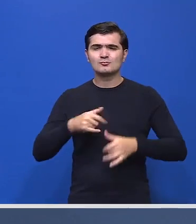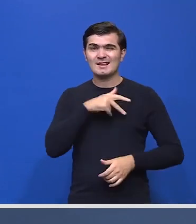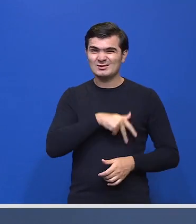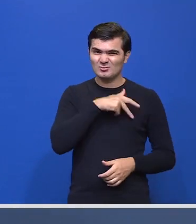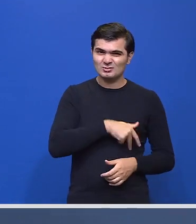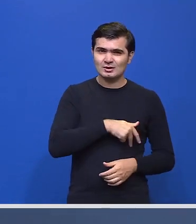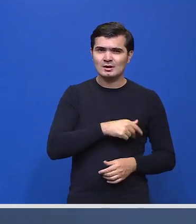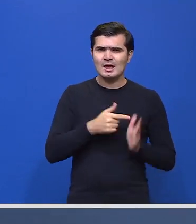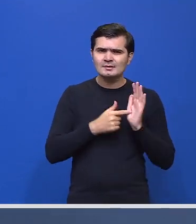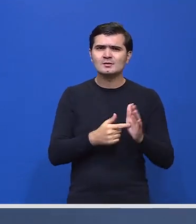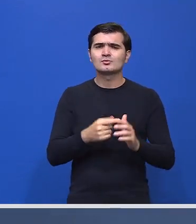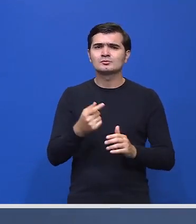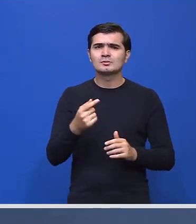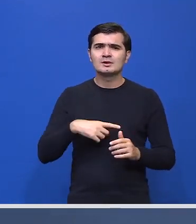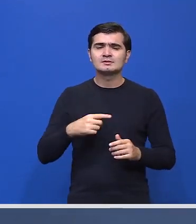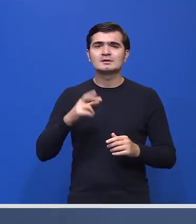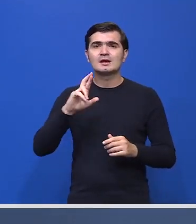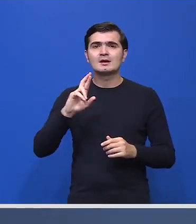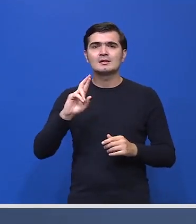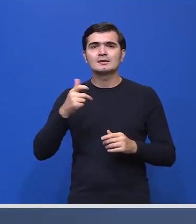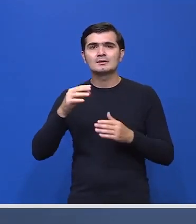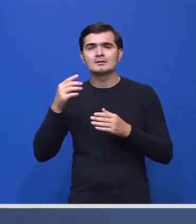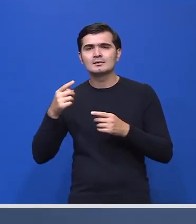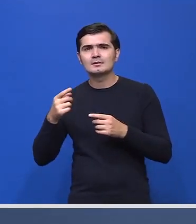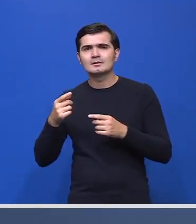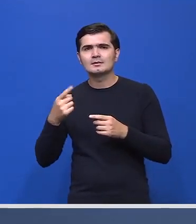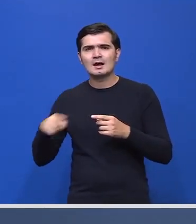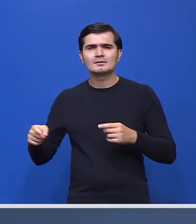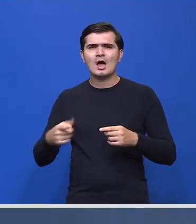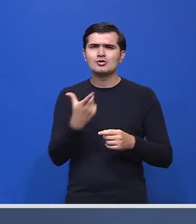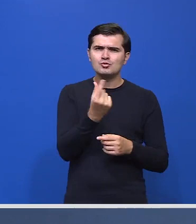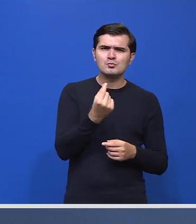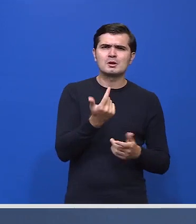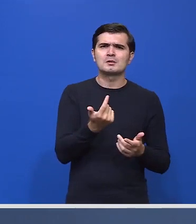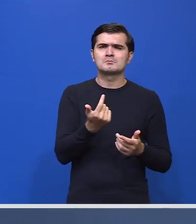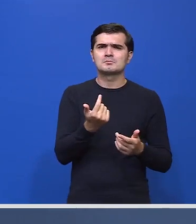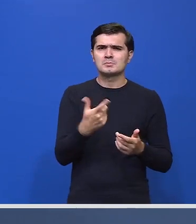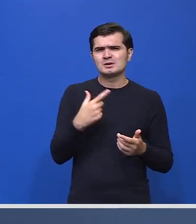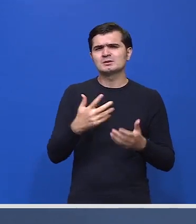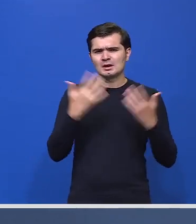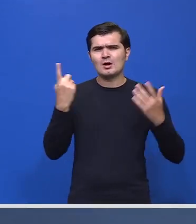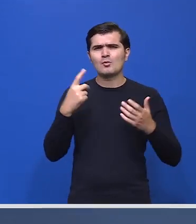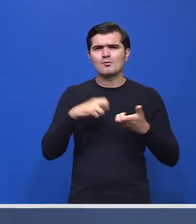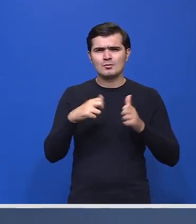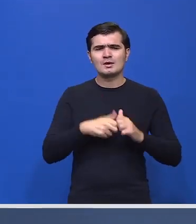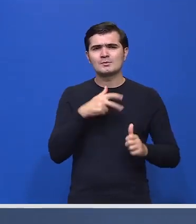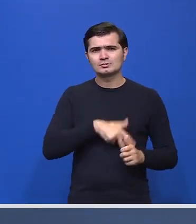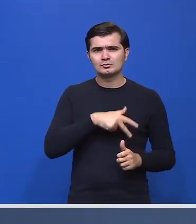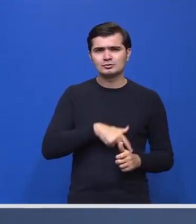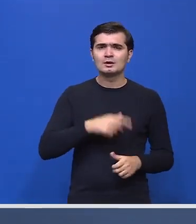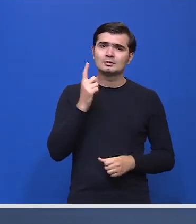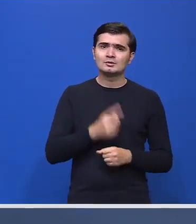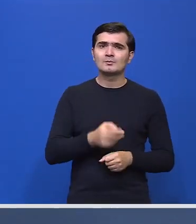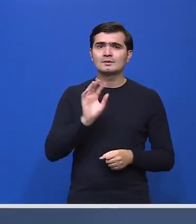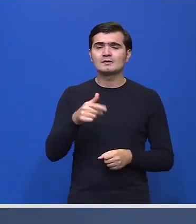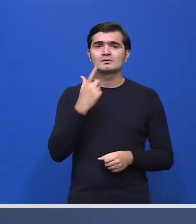vorbim despre o rată care s-a dublat și care ajunge cât un salariu minim pe economie, e clar că e o problemă socială la care ar trebui să